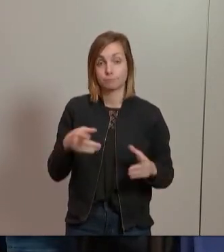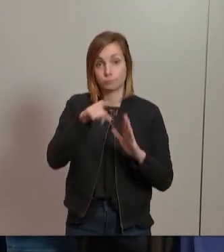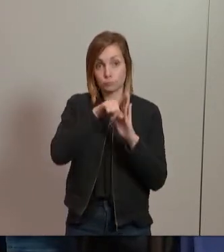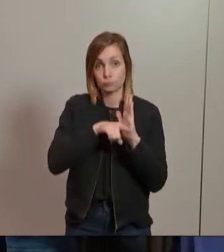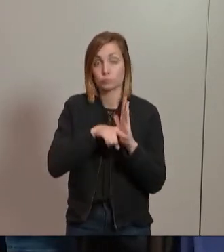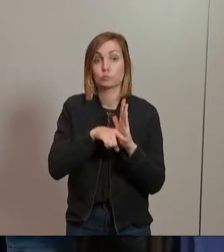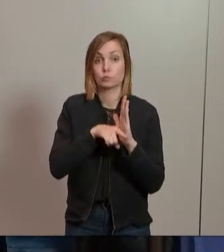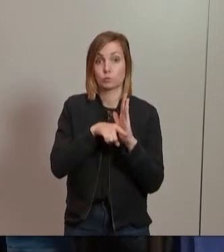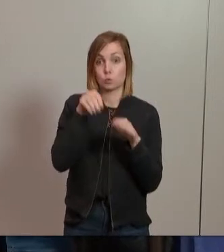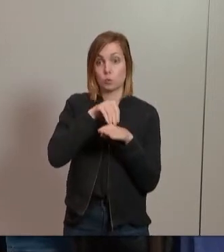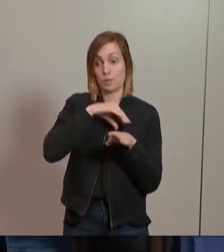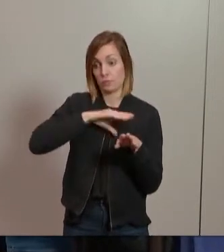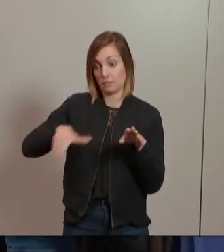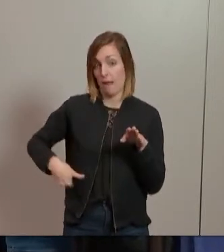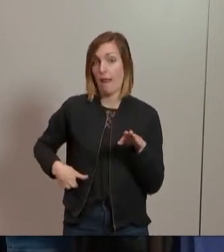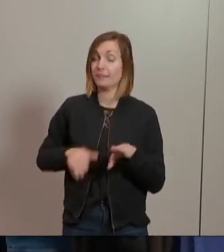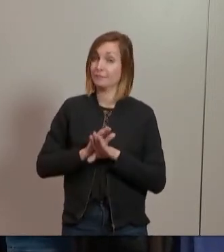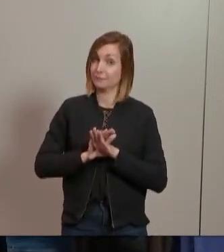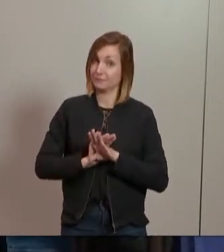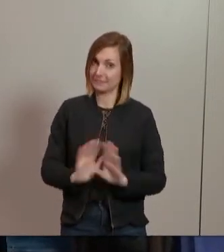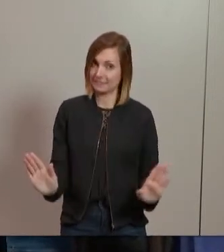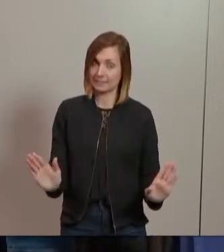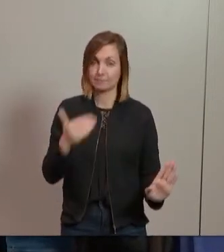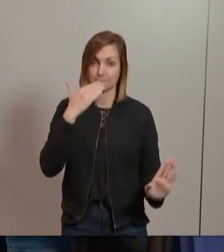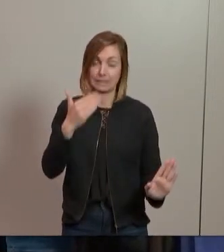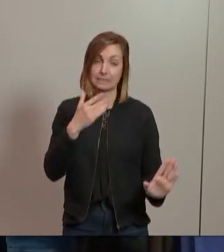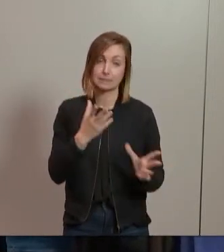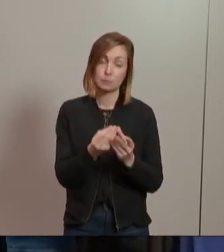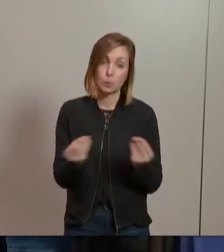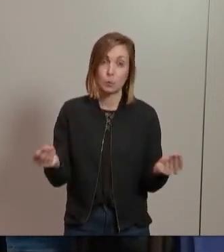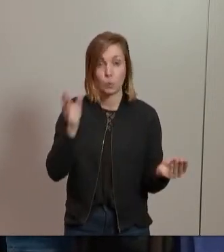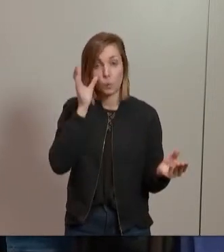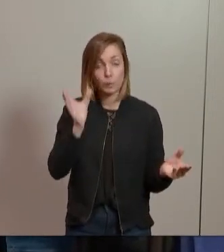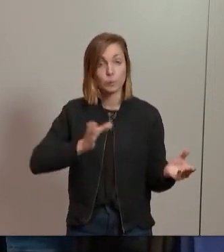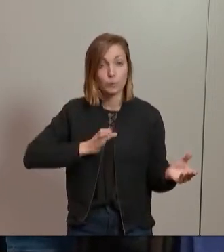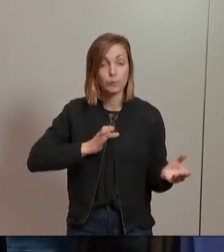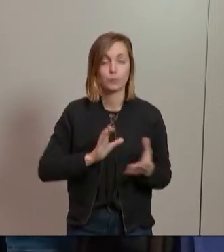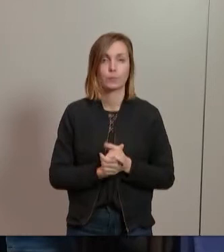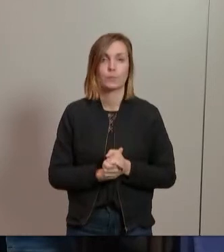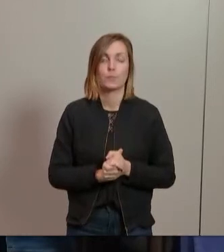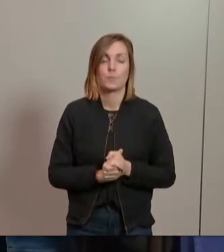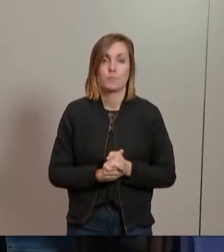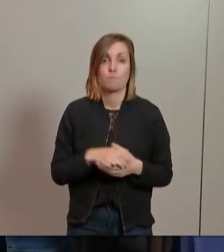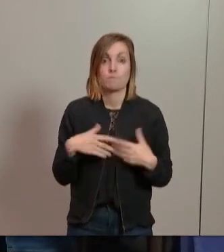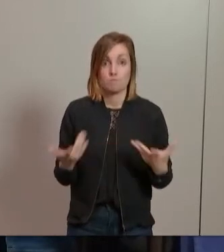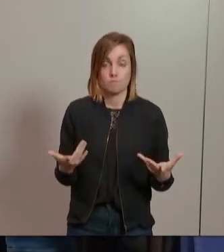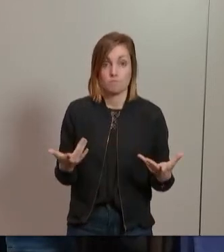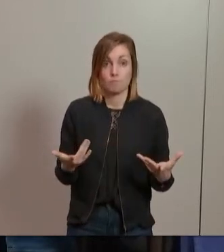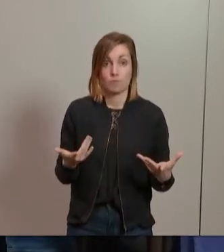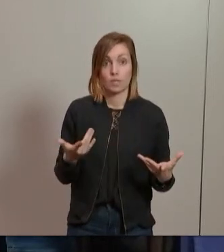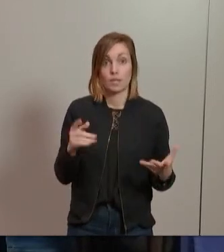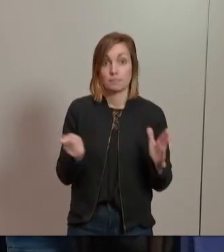conseil municipal est épuisé. Je vous remercie beaucoup pour votre attention et vous dis